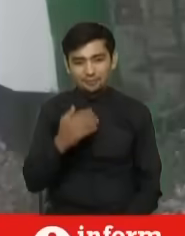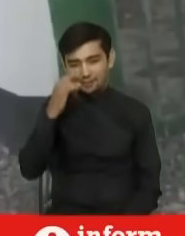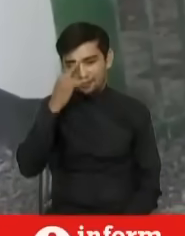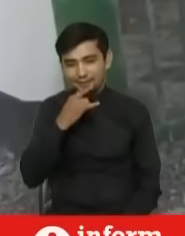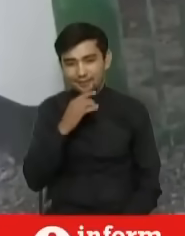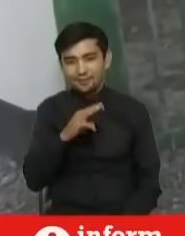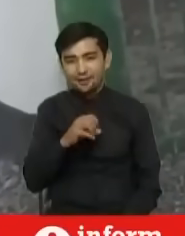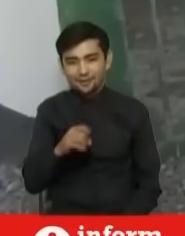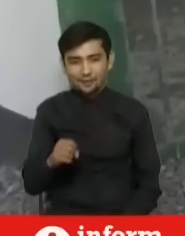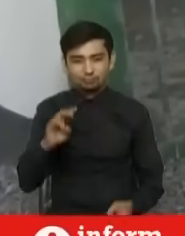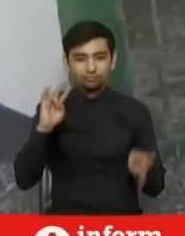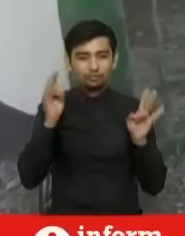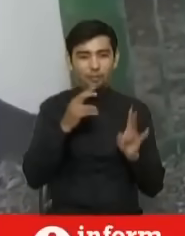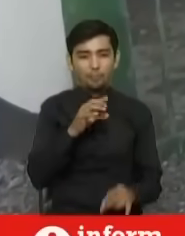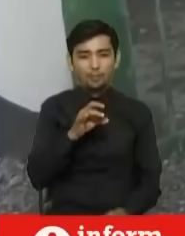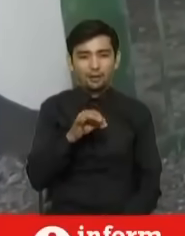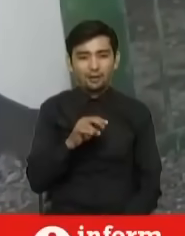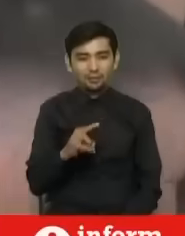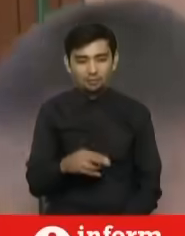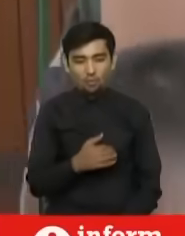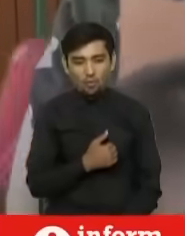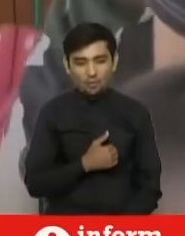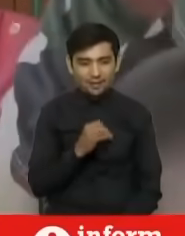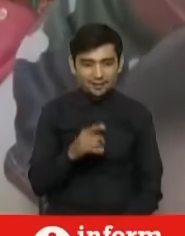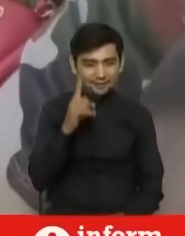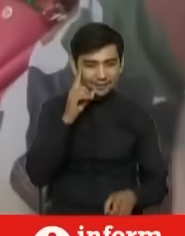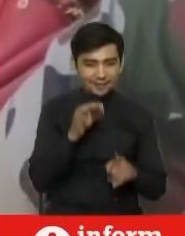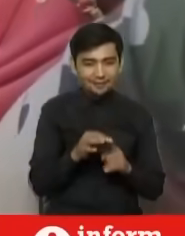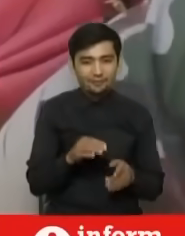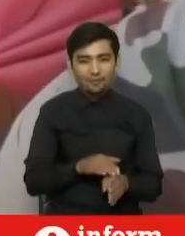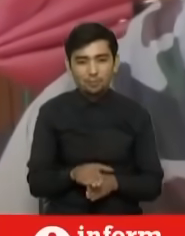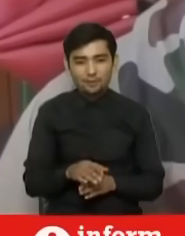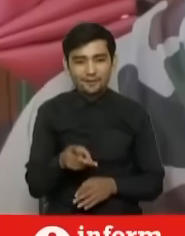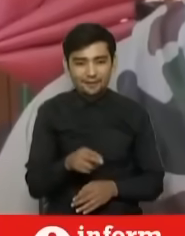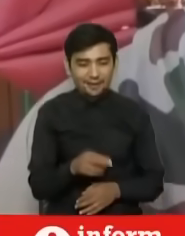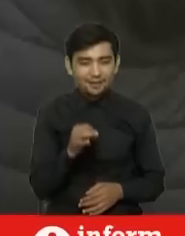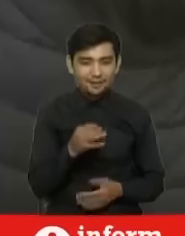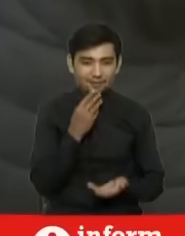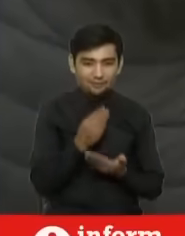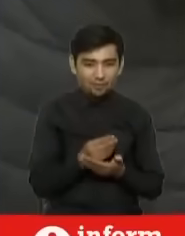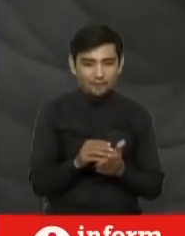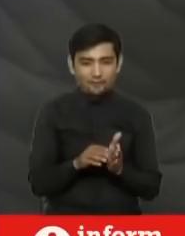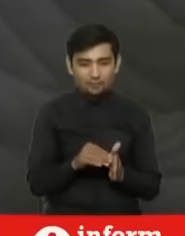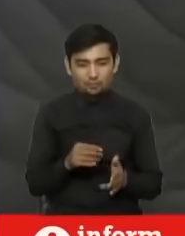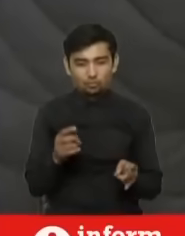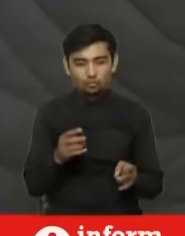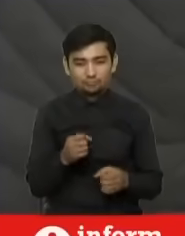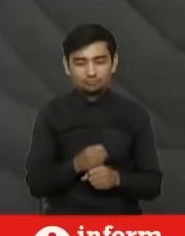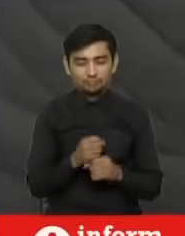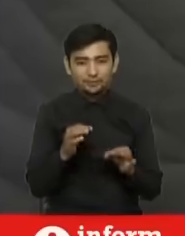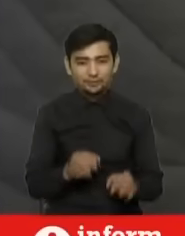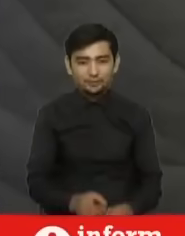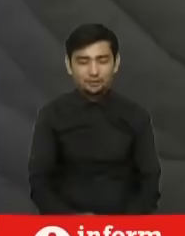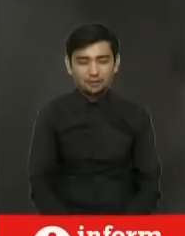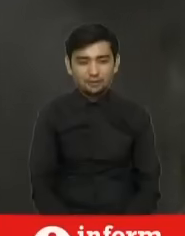ұлттық брендке айналдыру деді Абзал Досман. Ал бұл мақсаты орындалу үшін ұсыныстары қолдау табуы қажет. Нұрболат